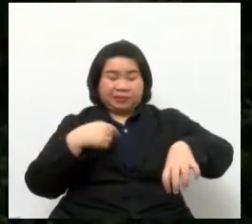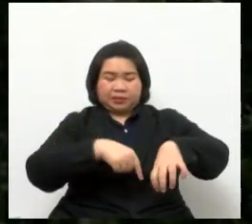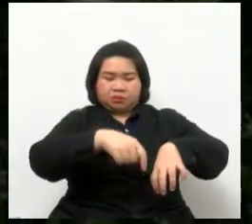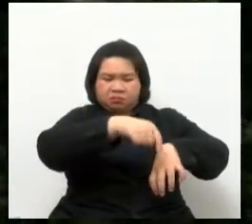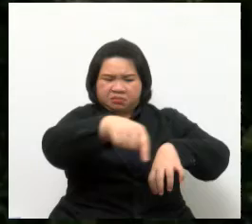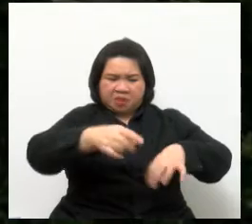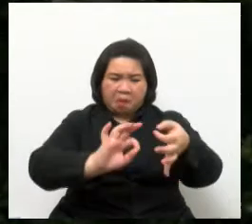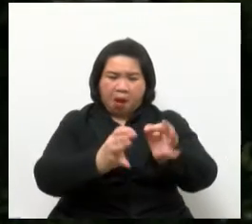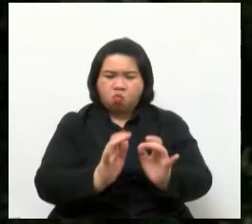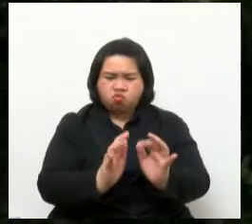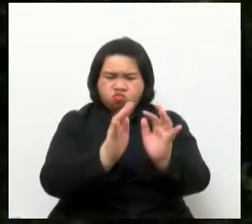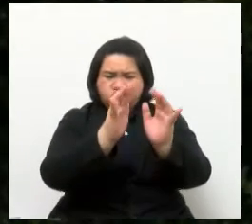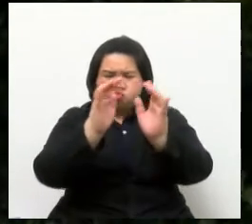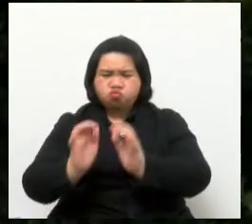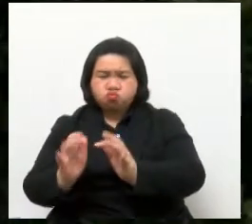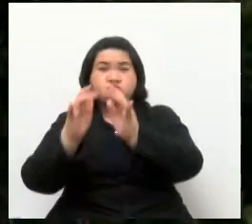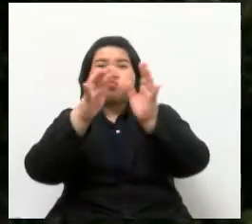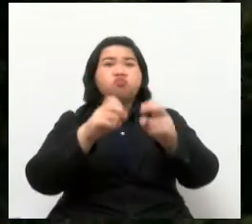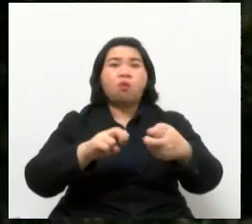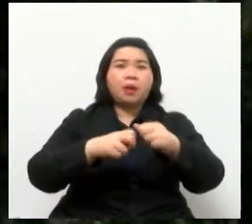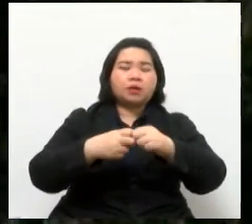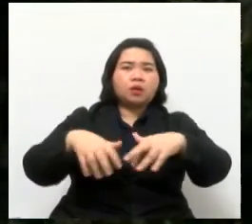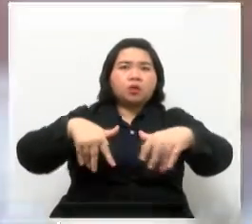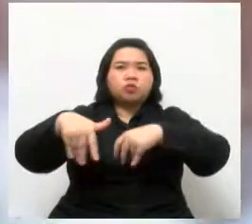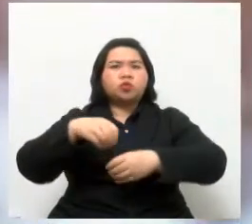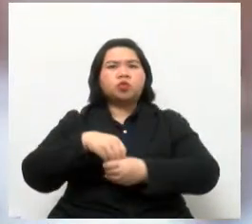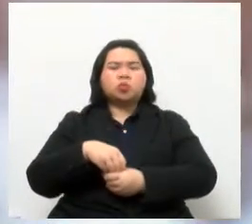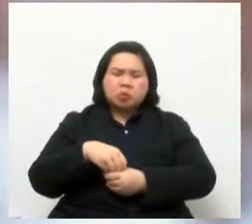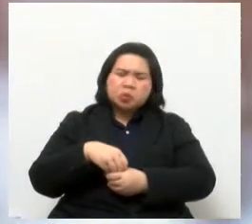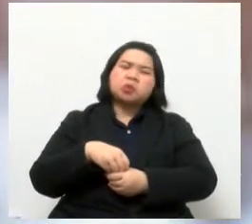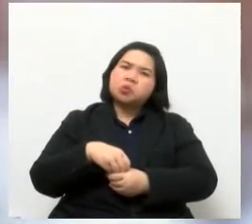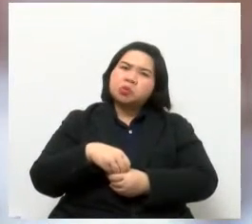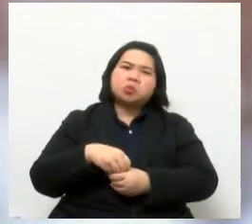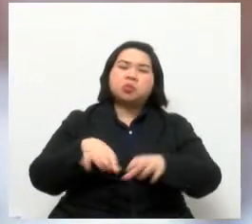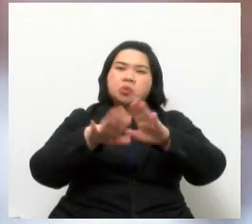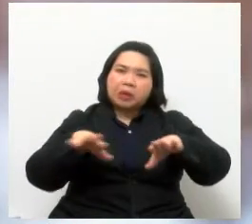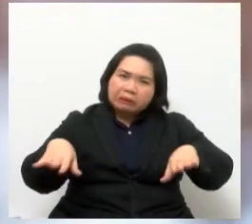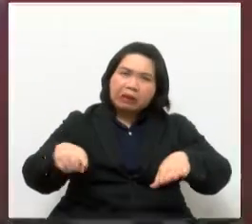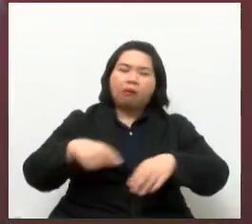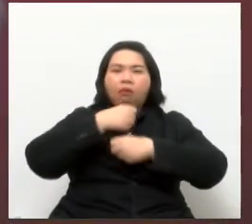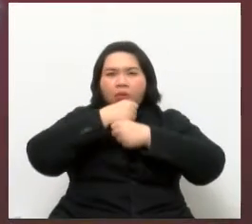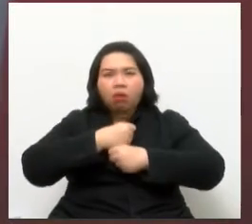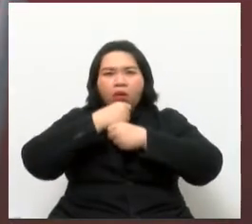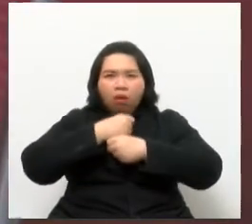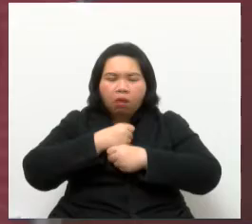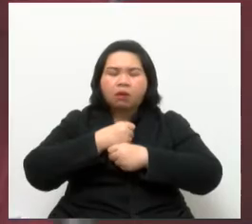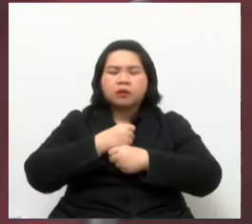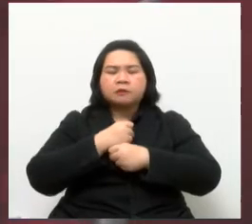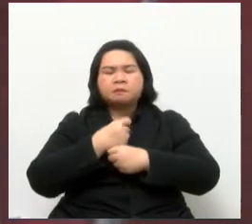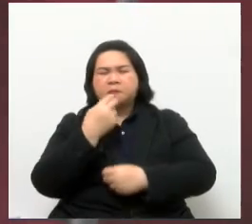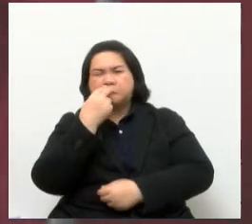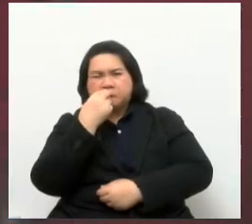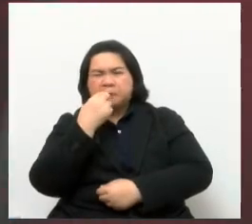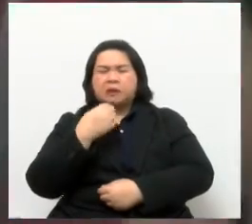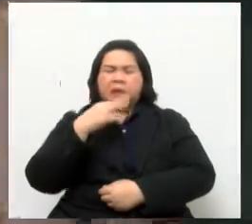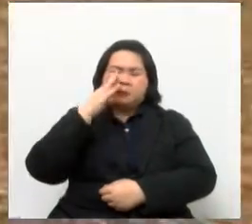ที่เกิดจากการเผาส่งผลให้คนในชุมชนโดยเฉพาะเด็กและผู้สูงอายุมีอาการเจ็บป่